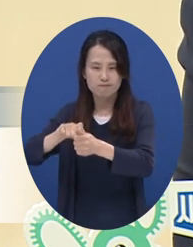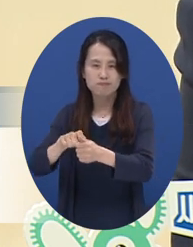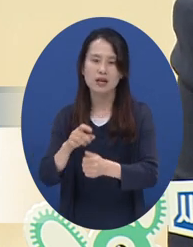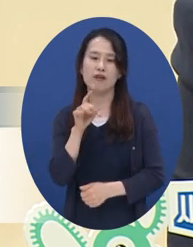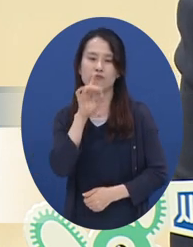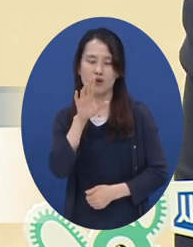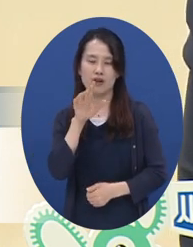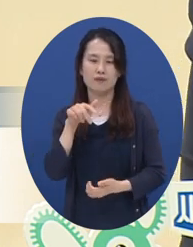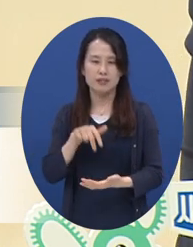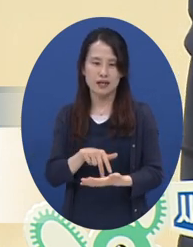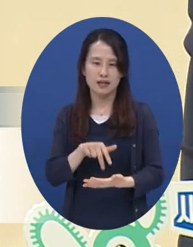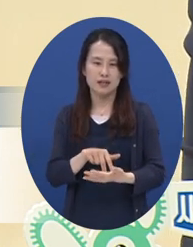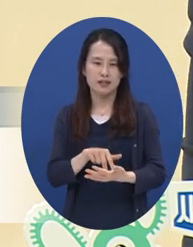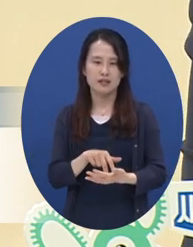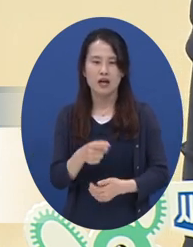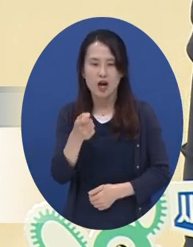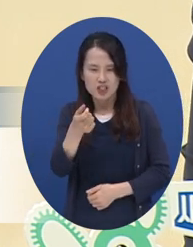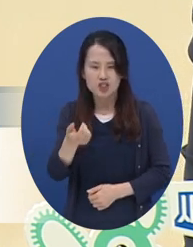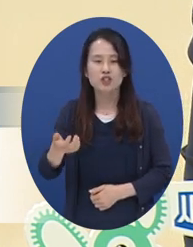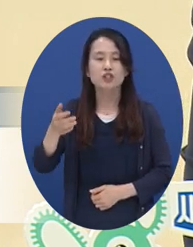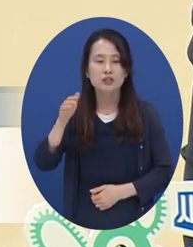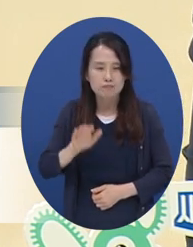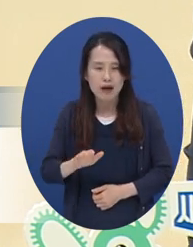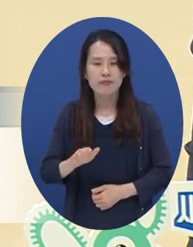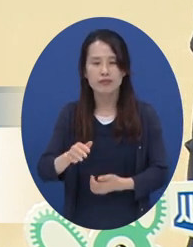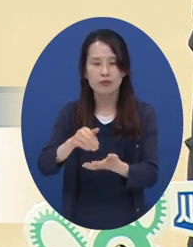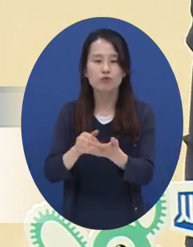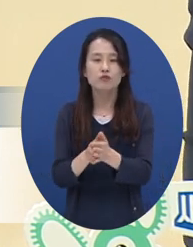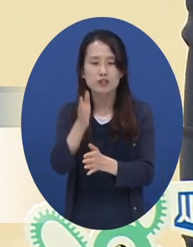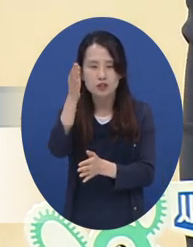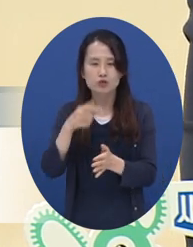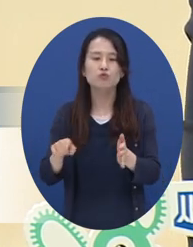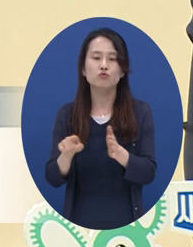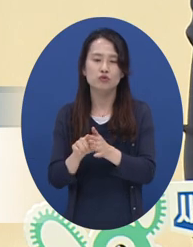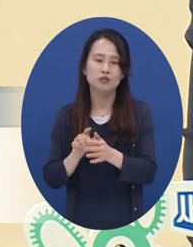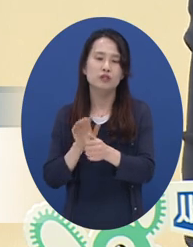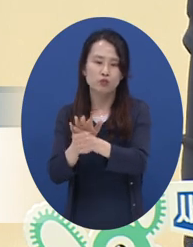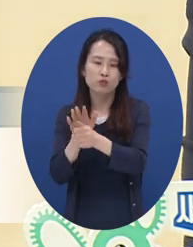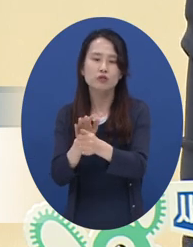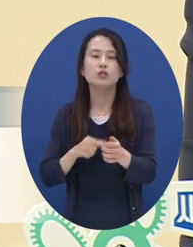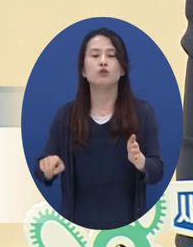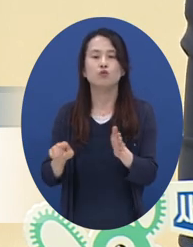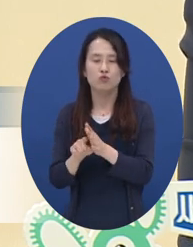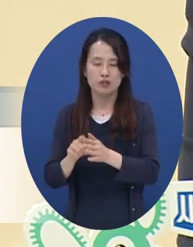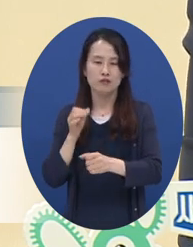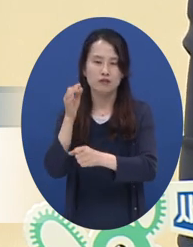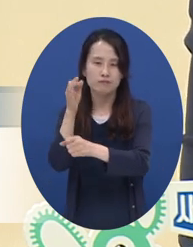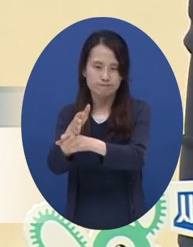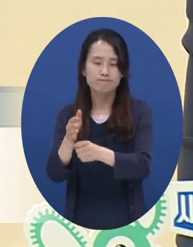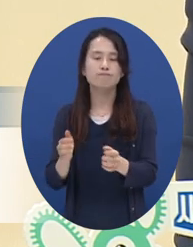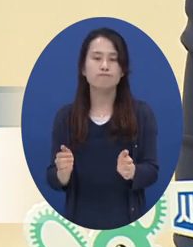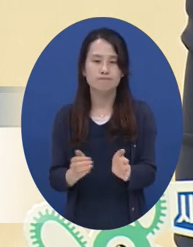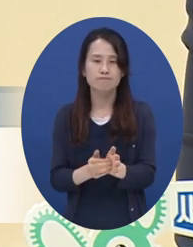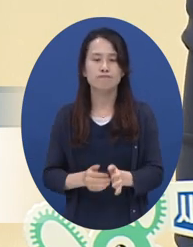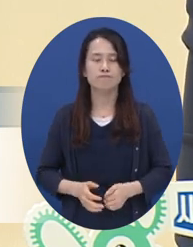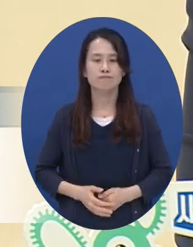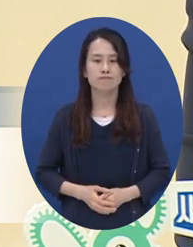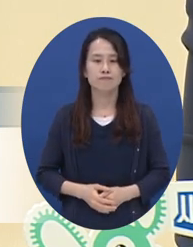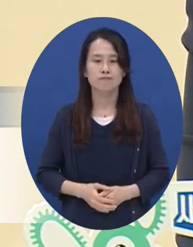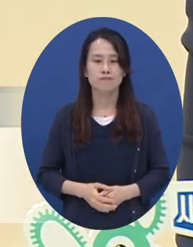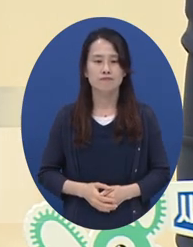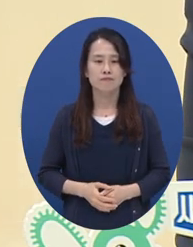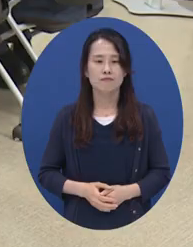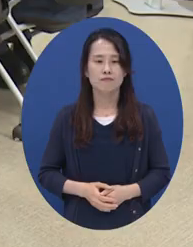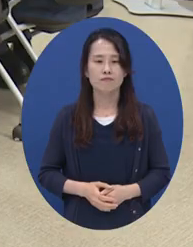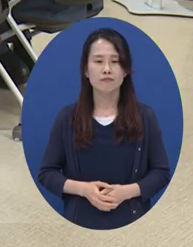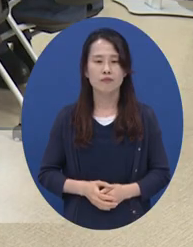억울한 희생을 강요해서는 안 된다라는 차원에서 적지만 우리가 동두천시를 위한 배려 차원에서